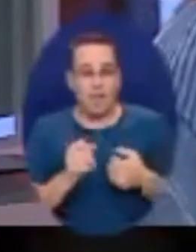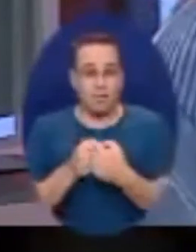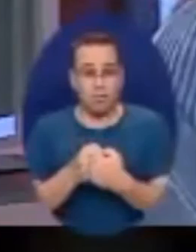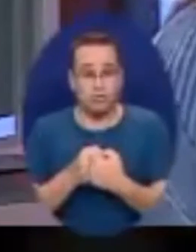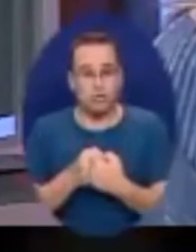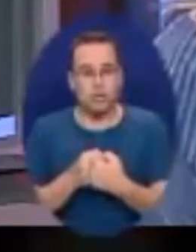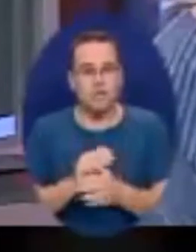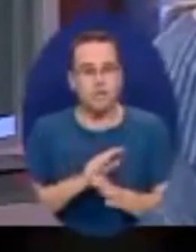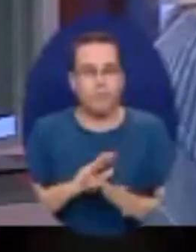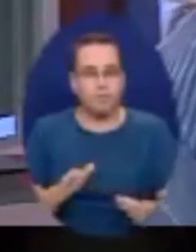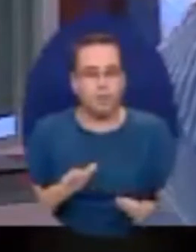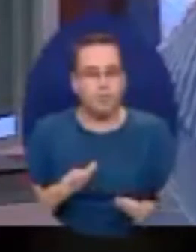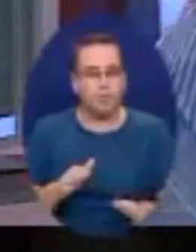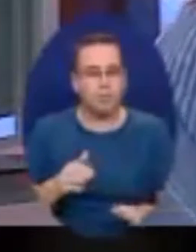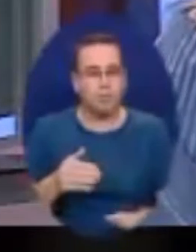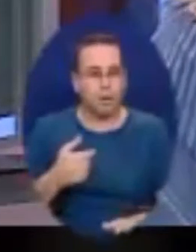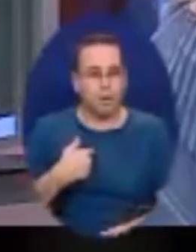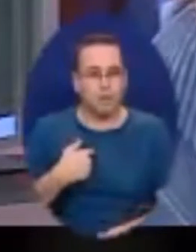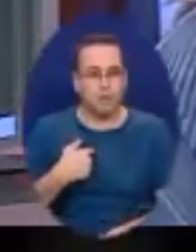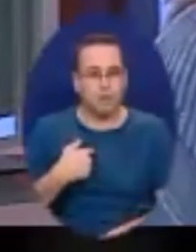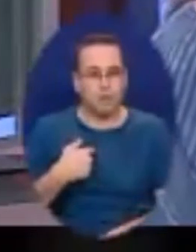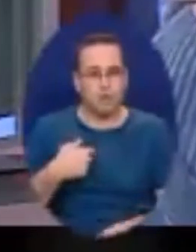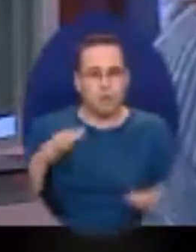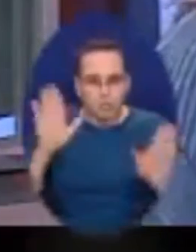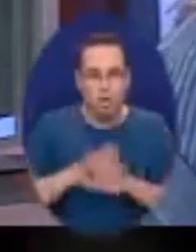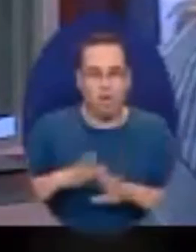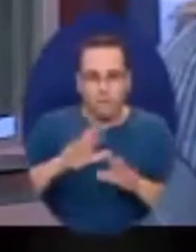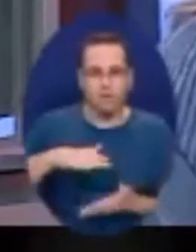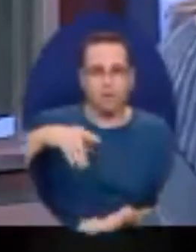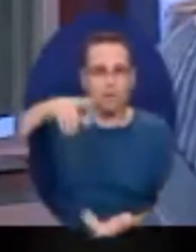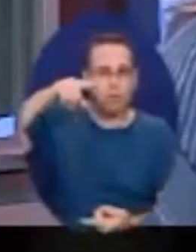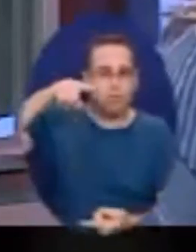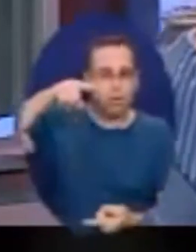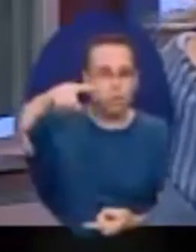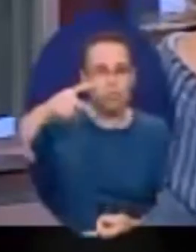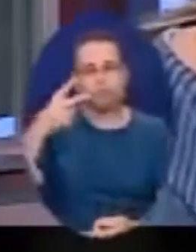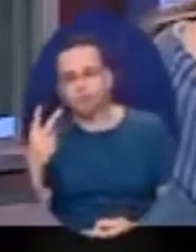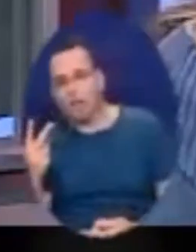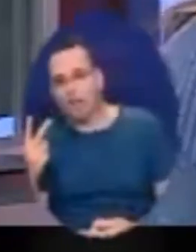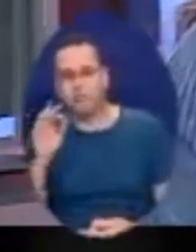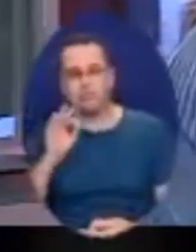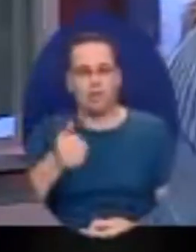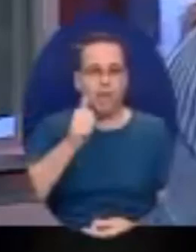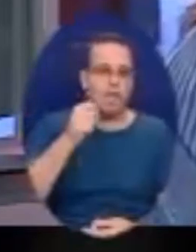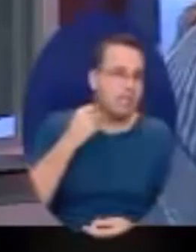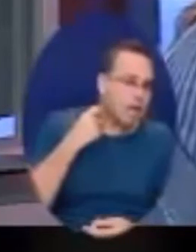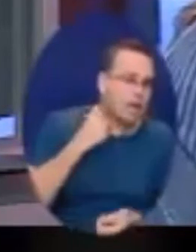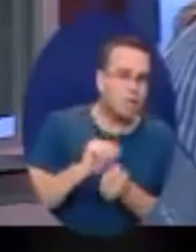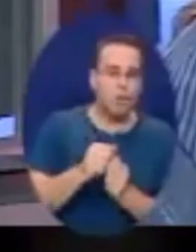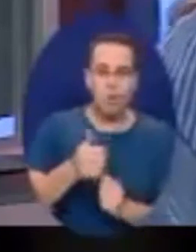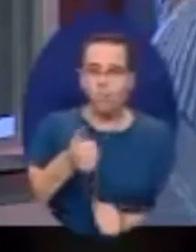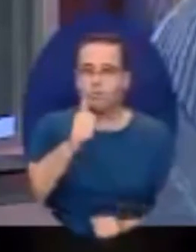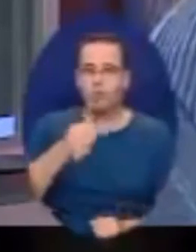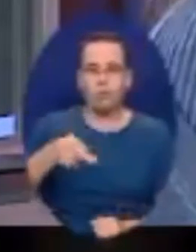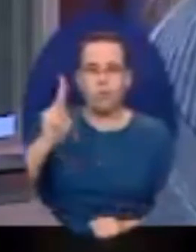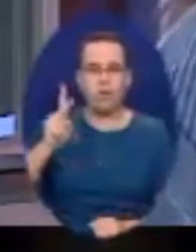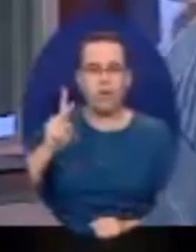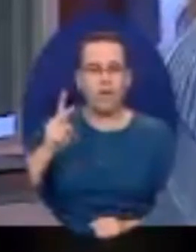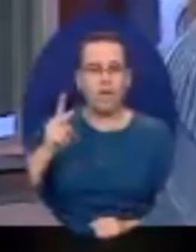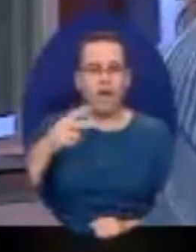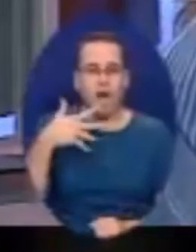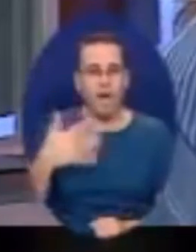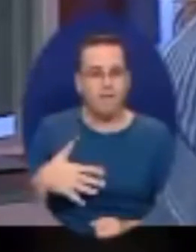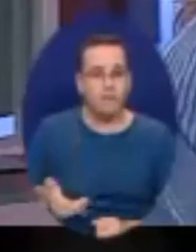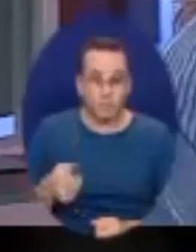להתמודד. ופתאום אני מוצאת את עצמי, גומרת כל ערב בקבוק שתיים של יין, או של משקאות יותר חריפים.